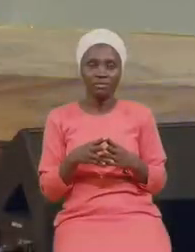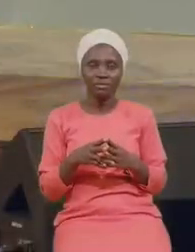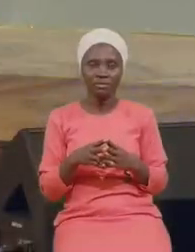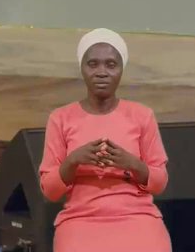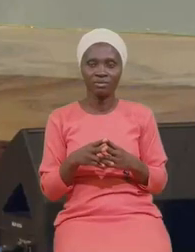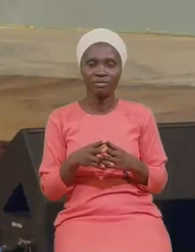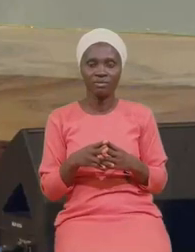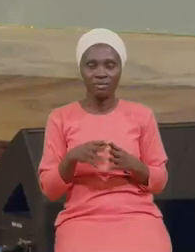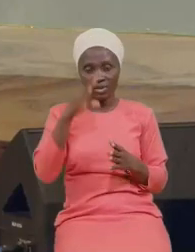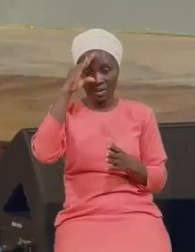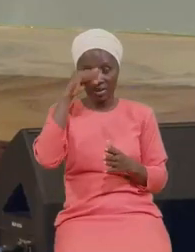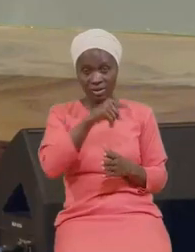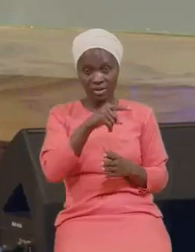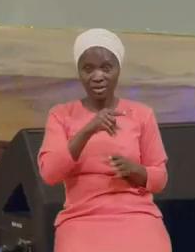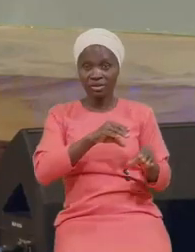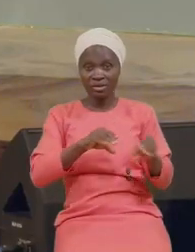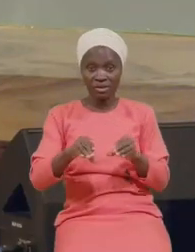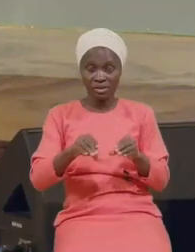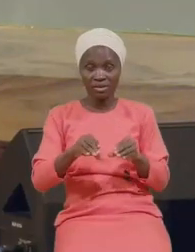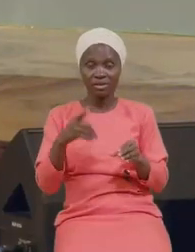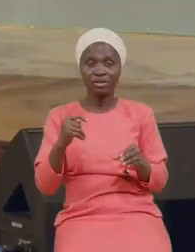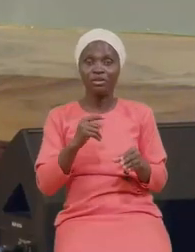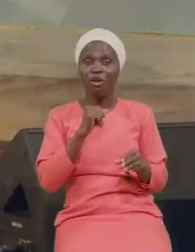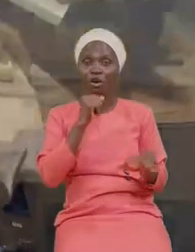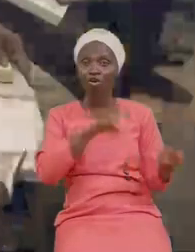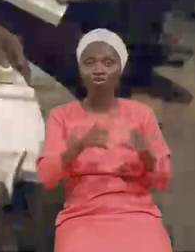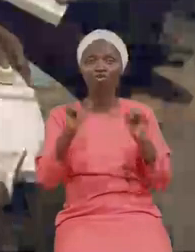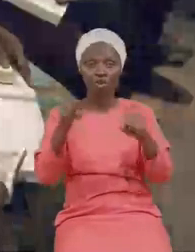l'infaisable vous allez faire quelque chose